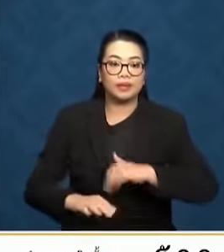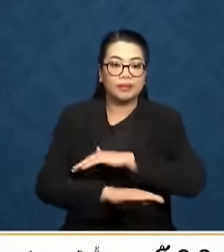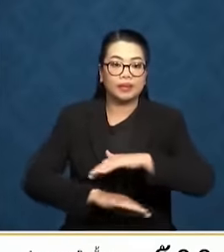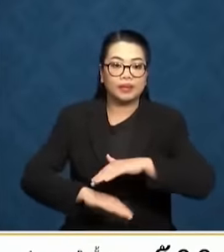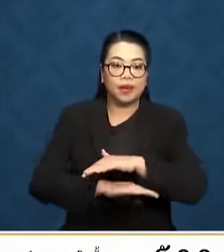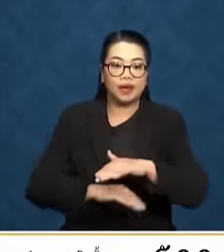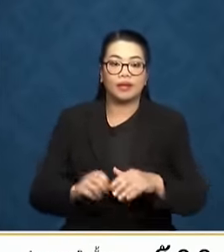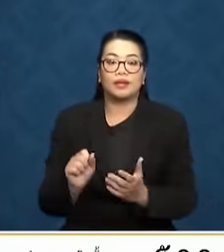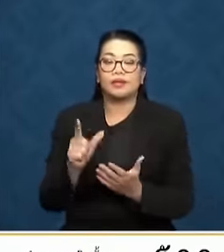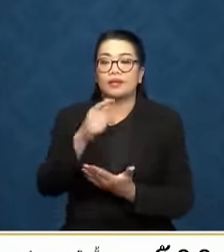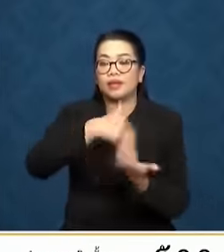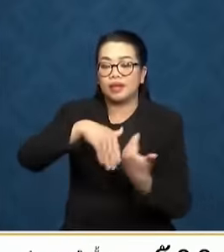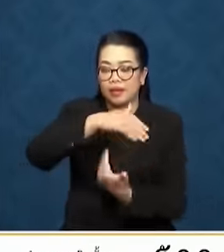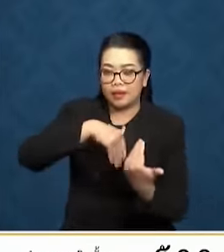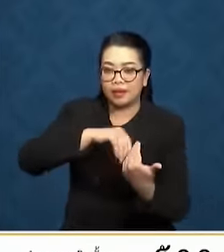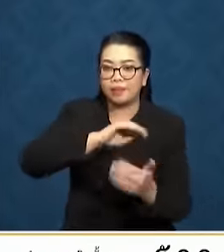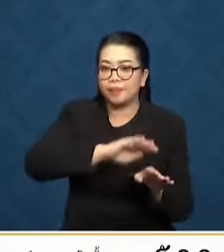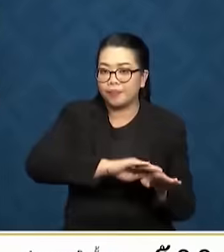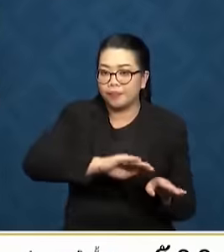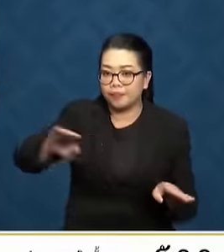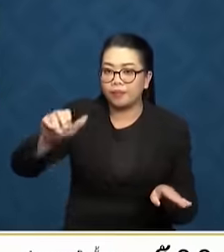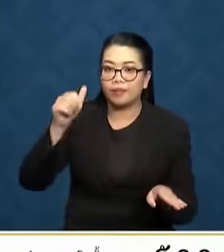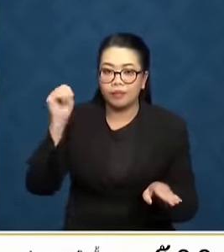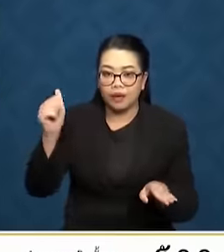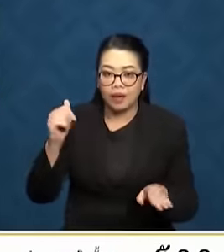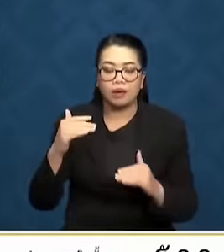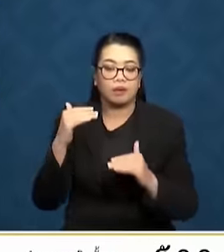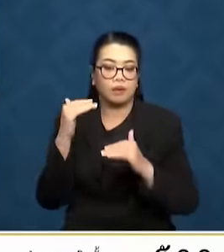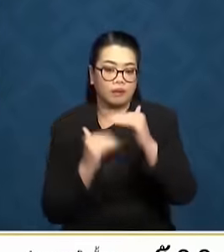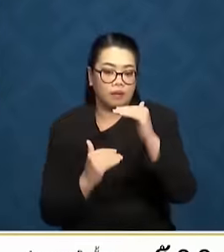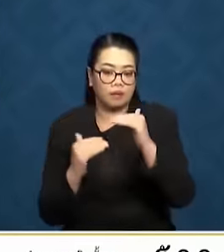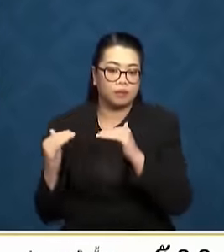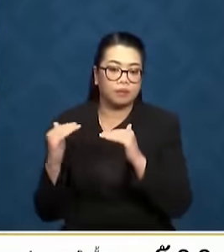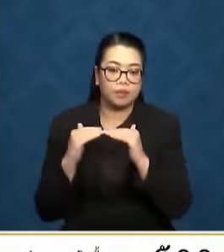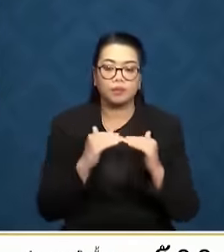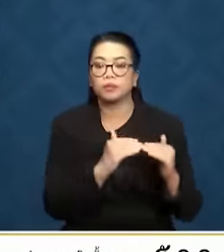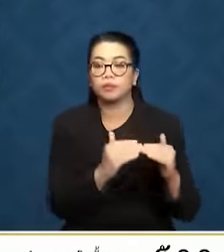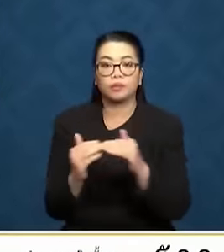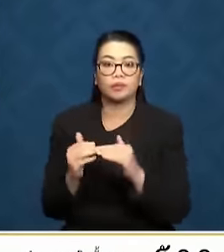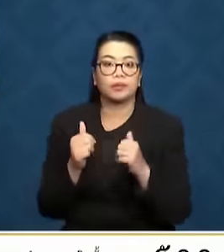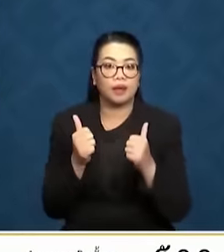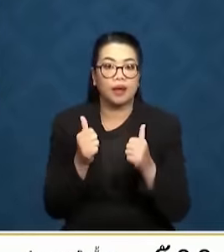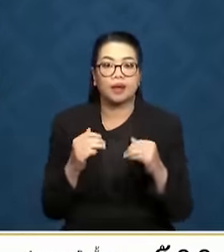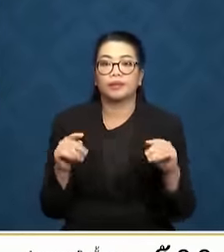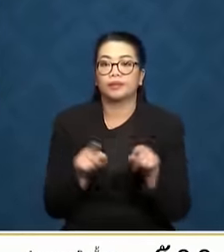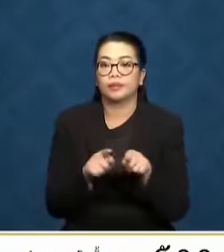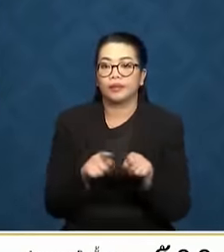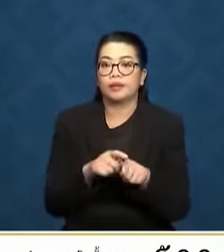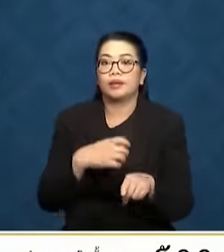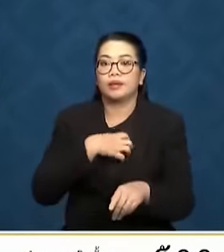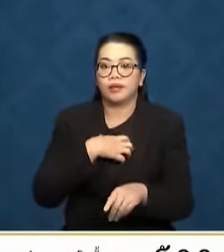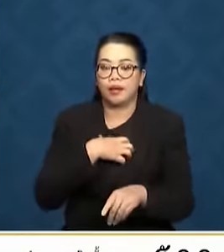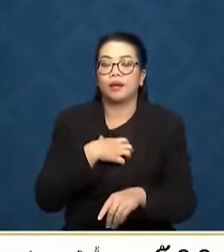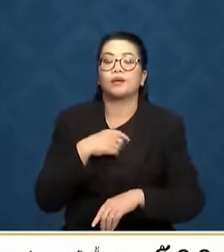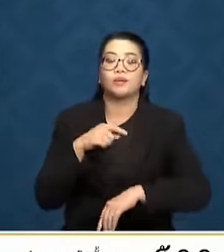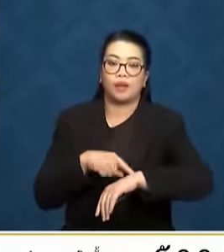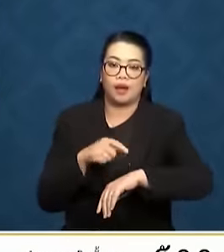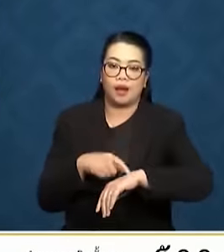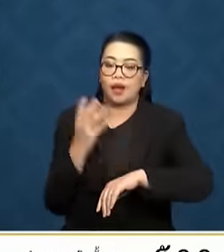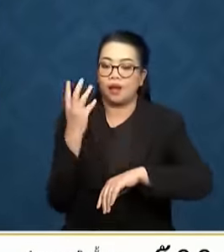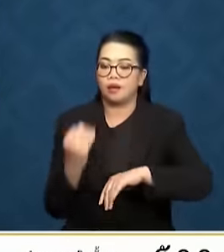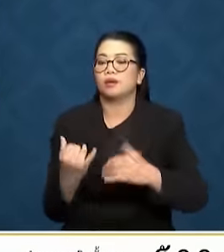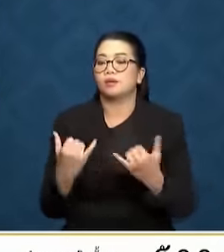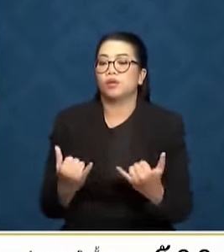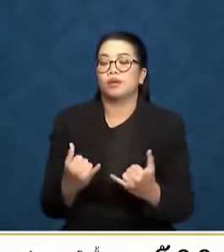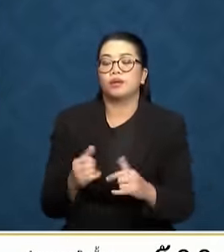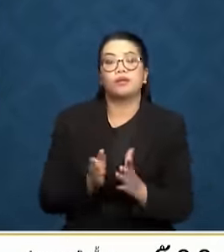เศรษฐกิจมันก็โตได้และลดความเหลื่อมล้ำไปได้ด้วยเช่นเดียวกันเพราะฉะนั้นผมถึงอยากใช้เวลาที่ที่เหลือตอนนี้